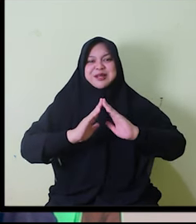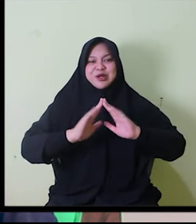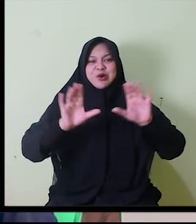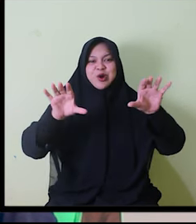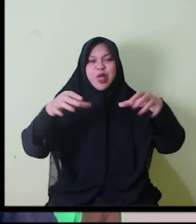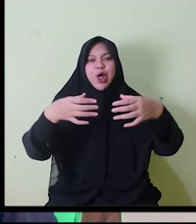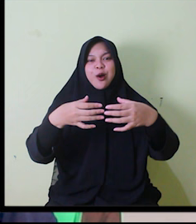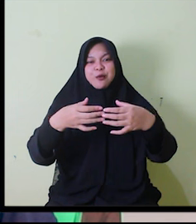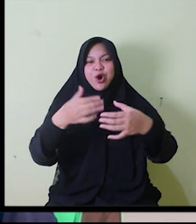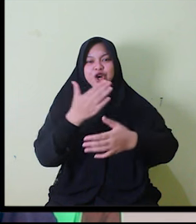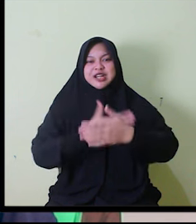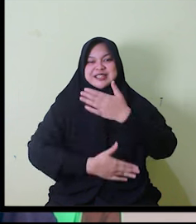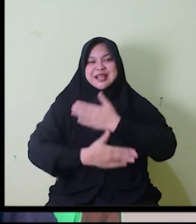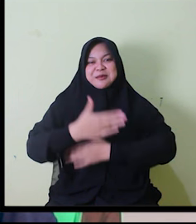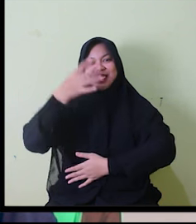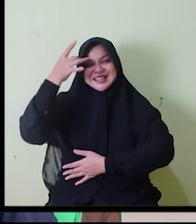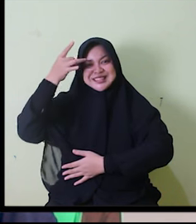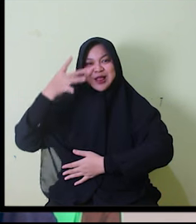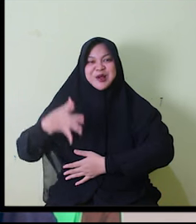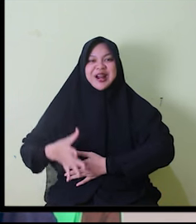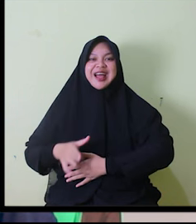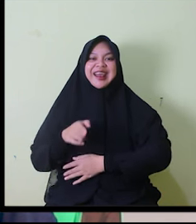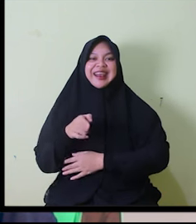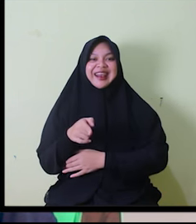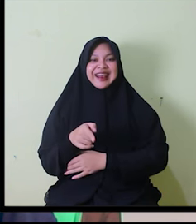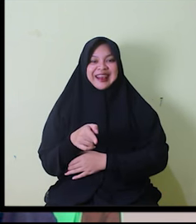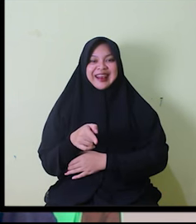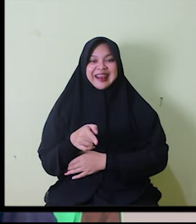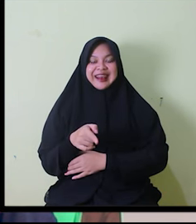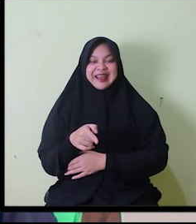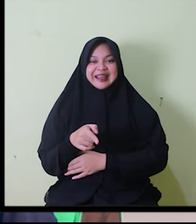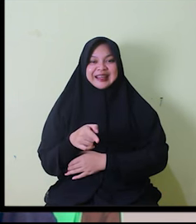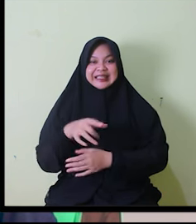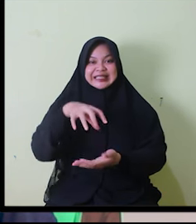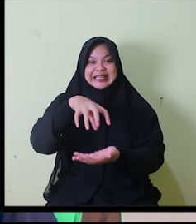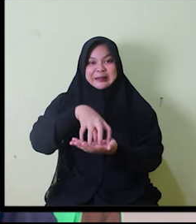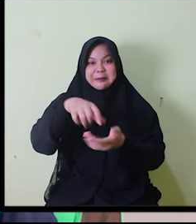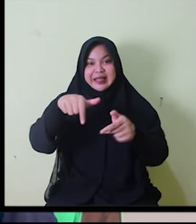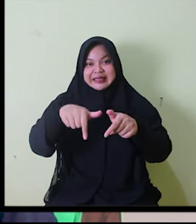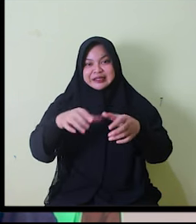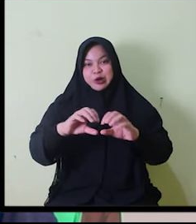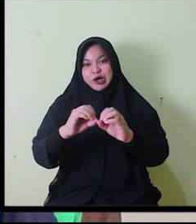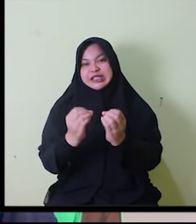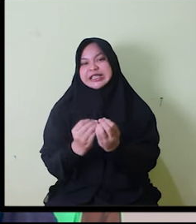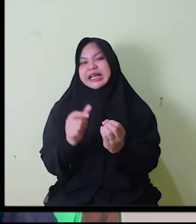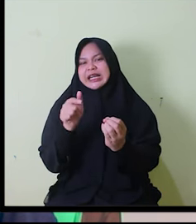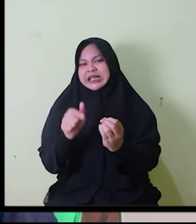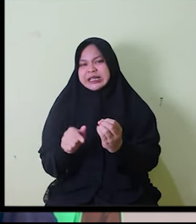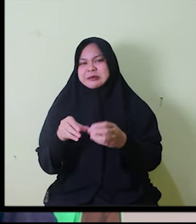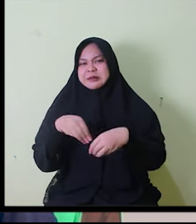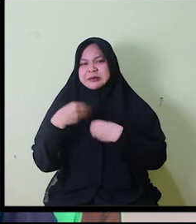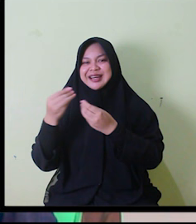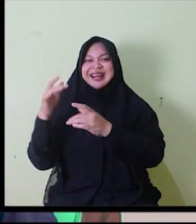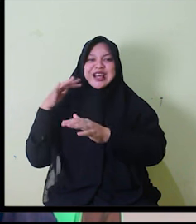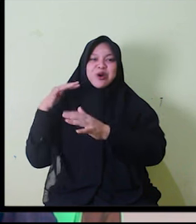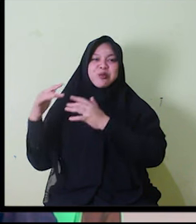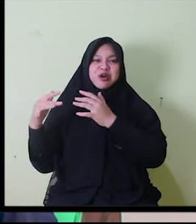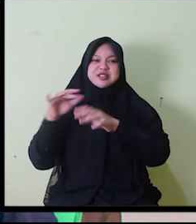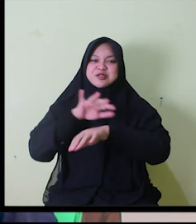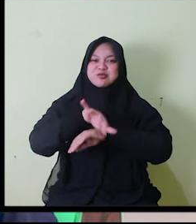disabilitas Kelurahan I dalam wadah ini ini sangat mengakodir seluruh